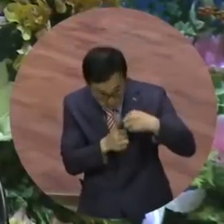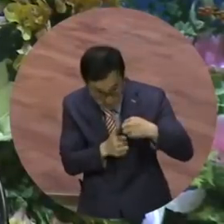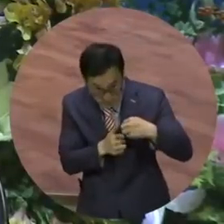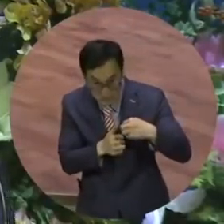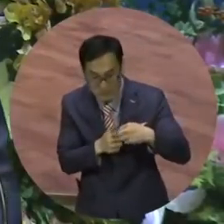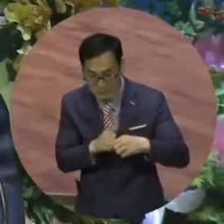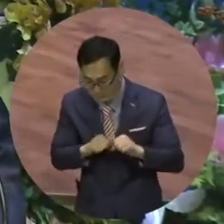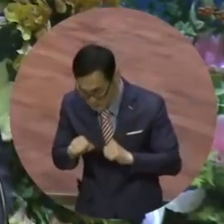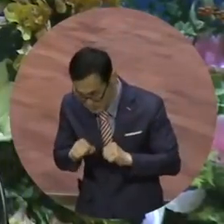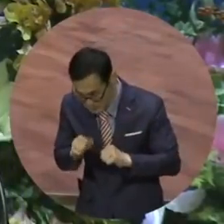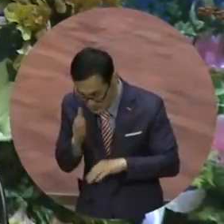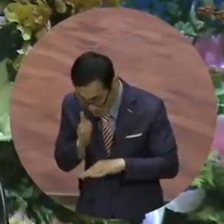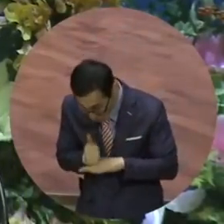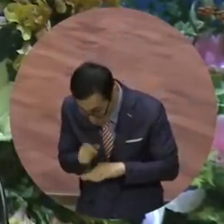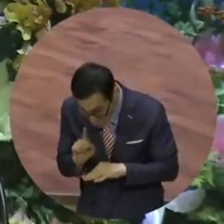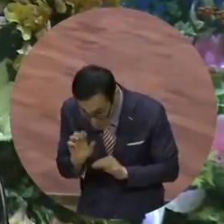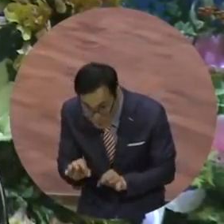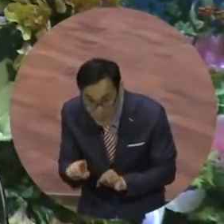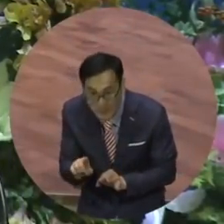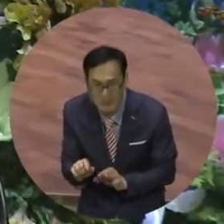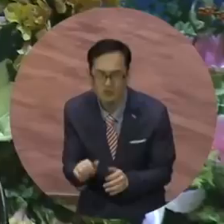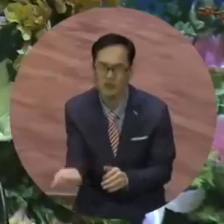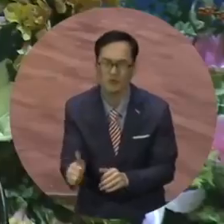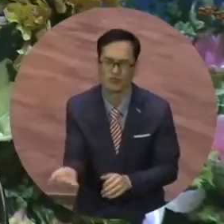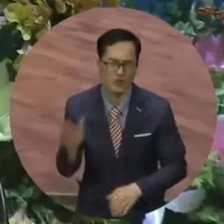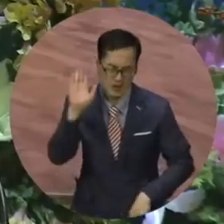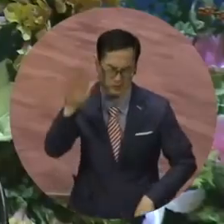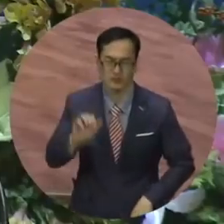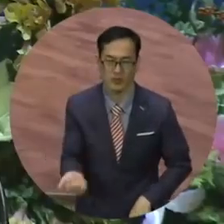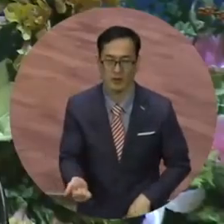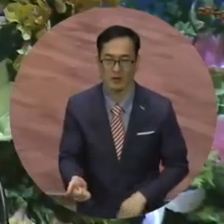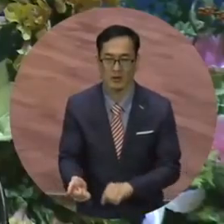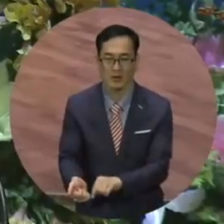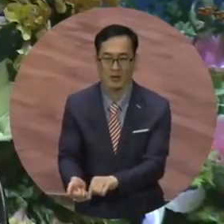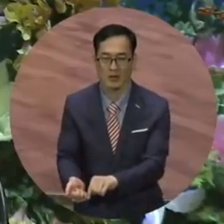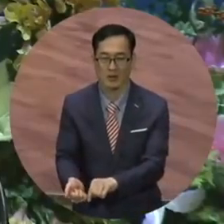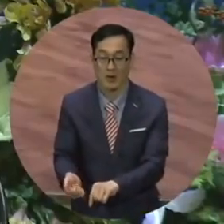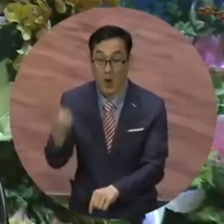그래요. 어제 뉴스 났죠. 어제 뉴스 보니까